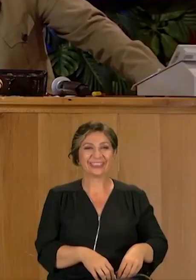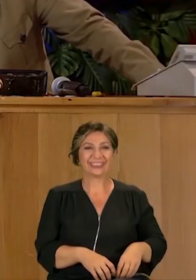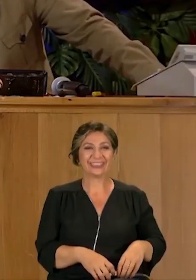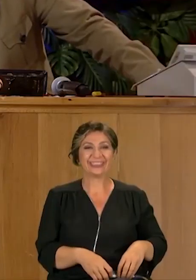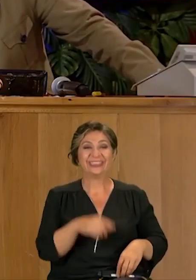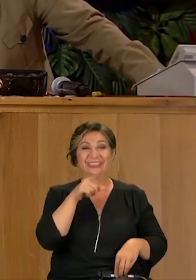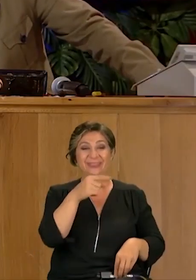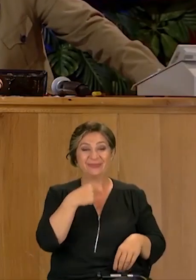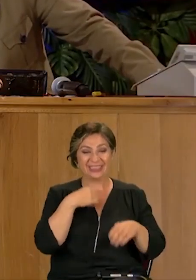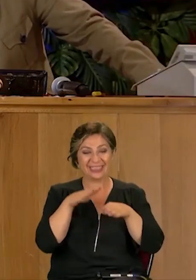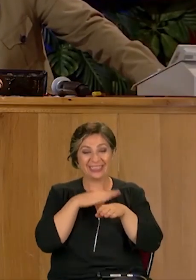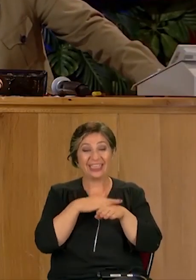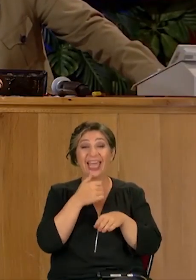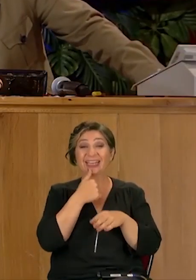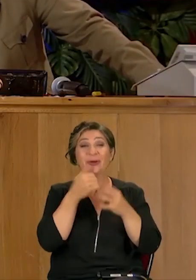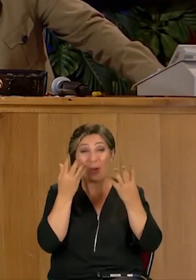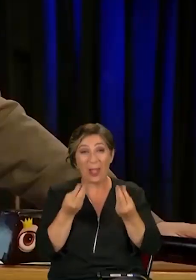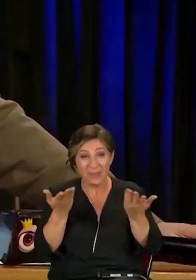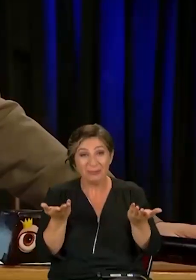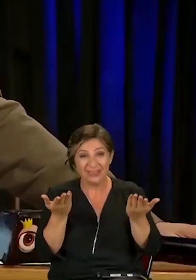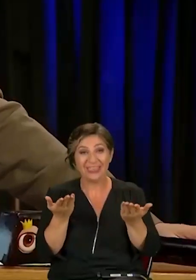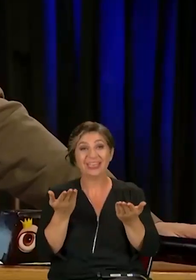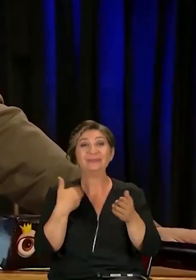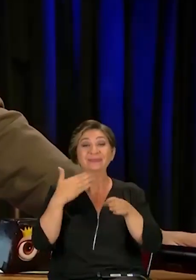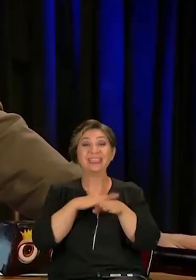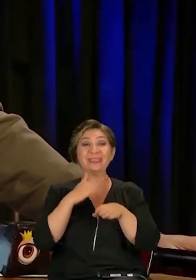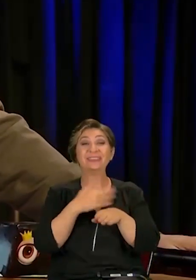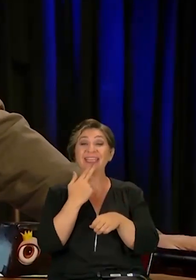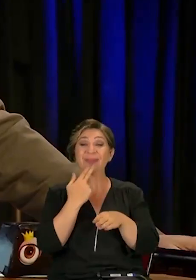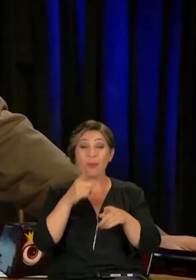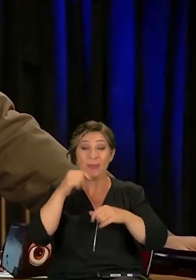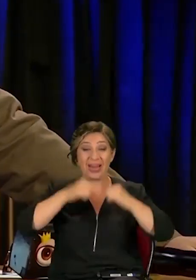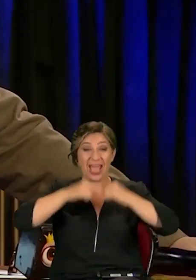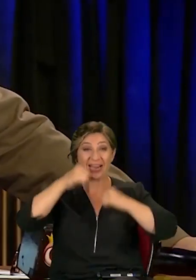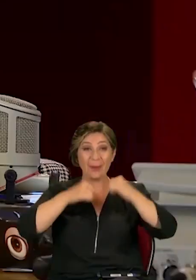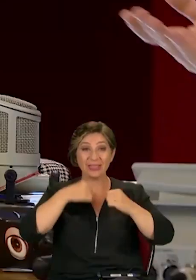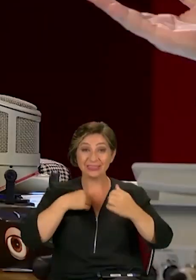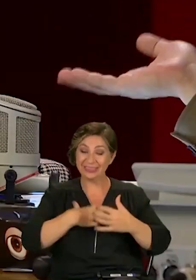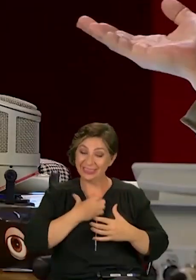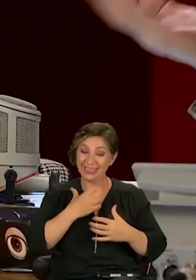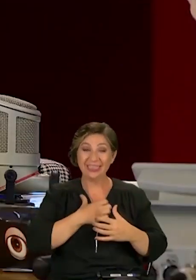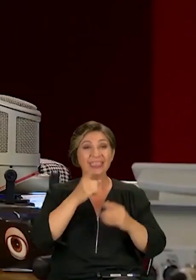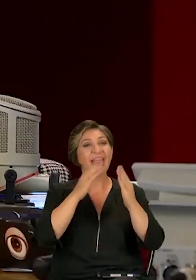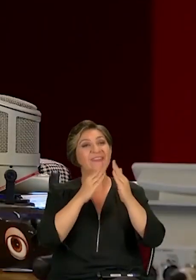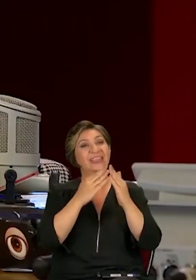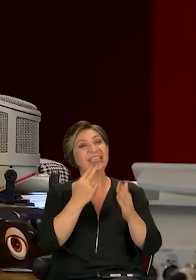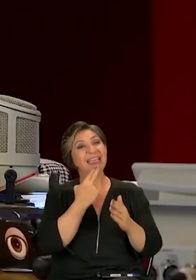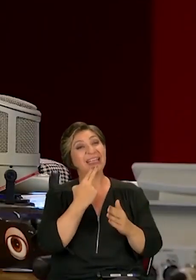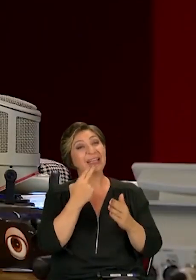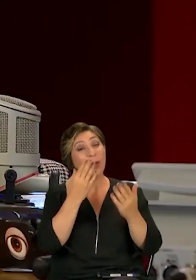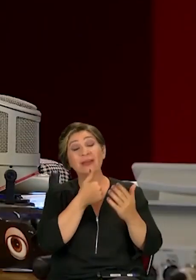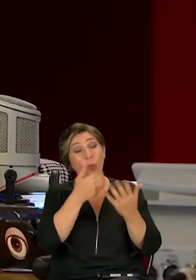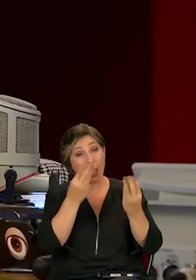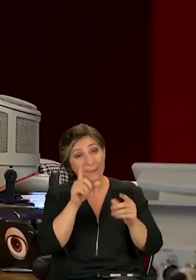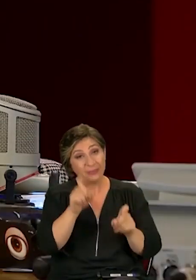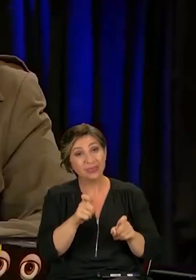Senin ve benim kedimiz erkek olabilir mi yani? Yani böyle bir rekabete katlanabilir miyiz yani? Senin evindeki kedi erkek olabilir